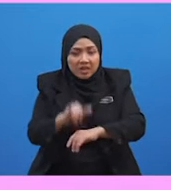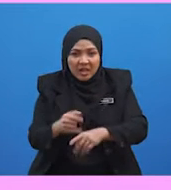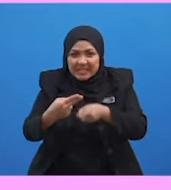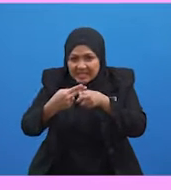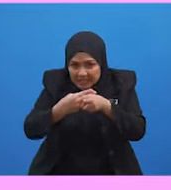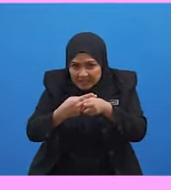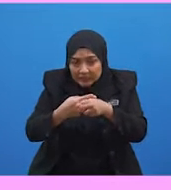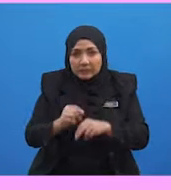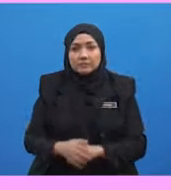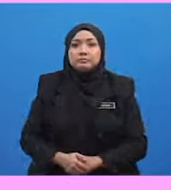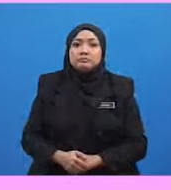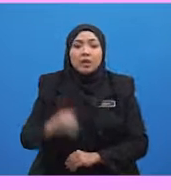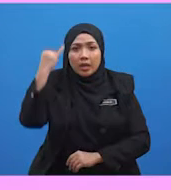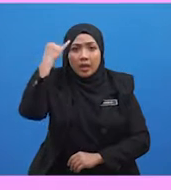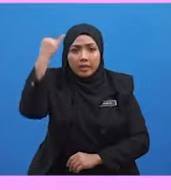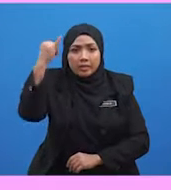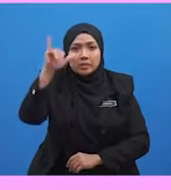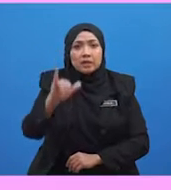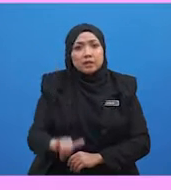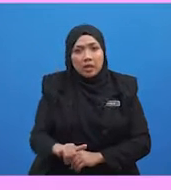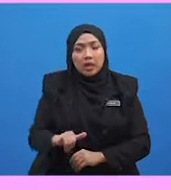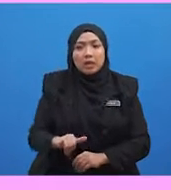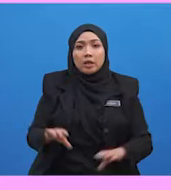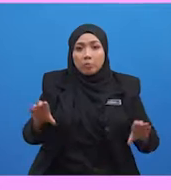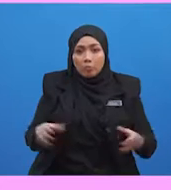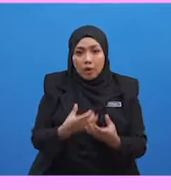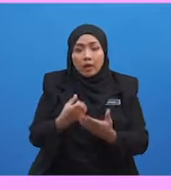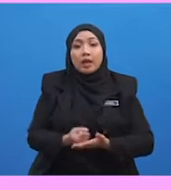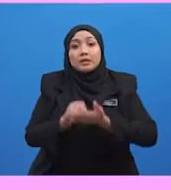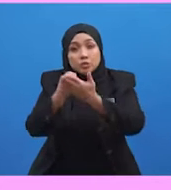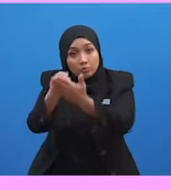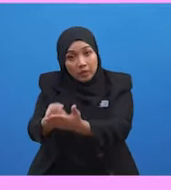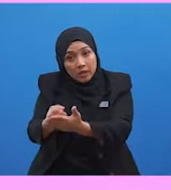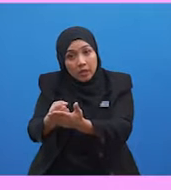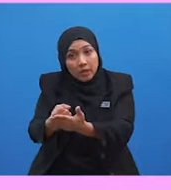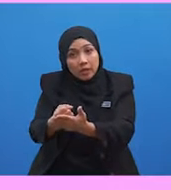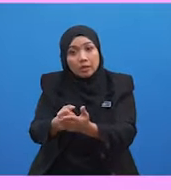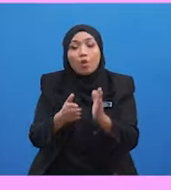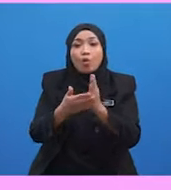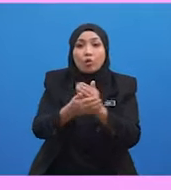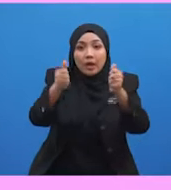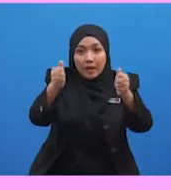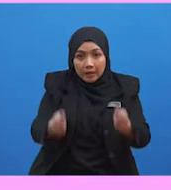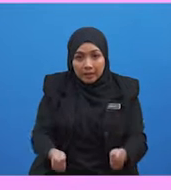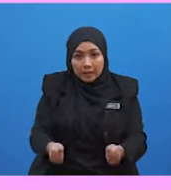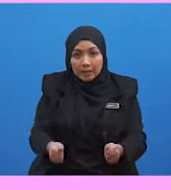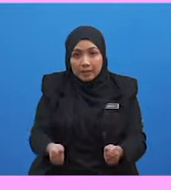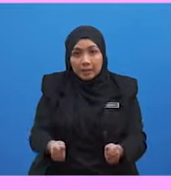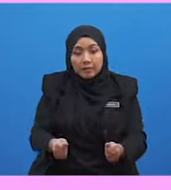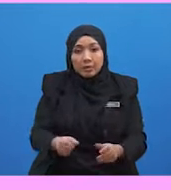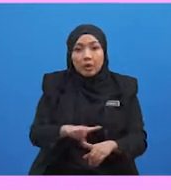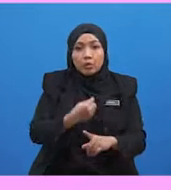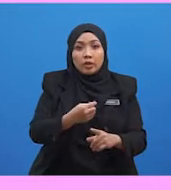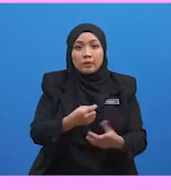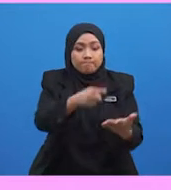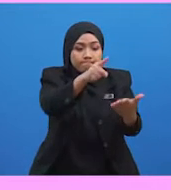Idea terbaik yang disumbangkan oleh ahli akan dipilih melalui proses pengundian